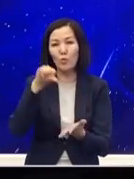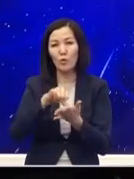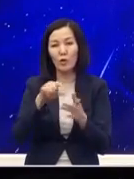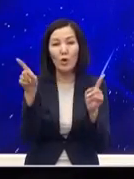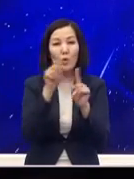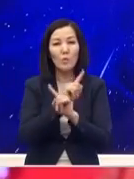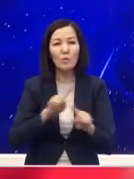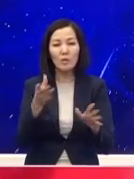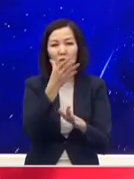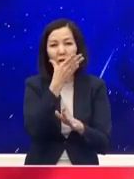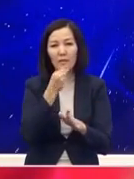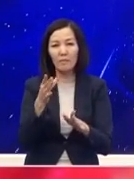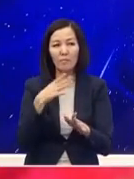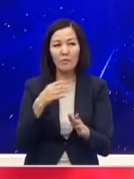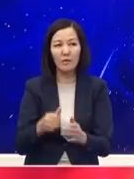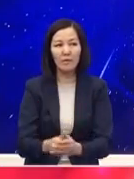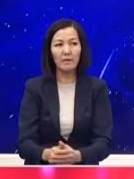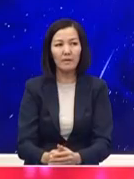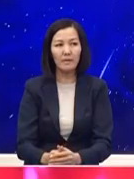өзгеше үйлесті.